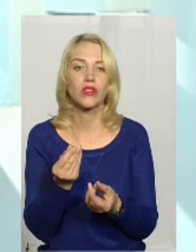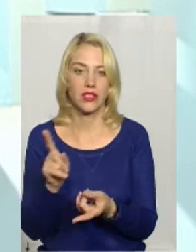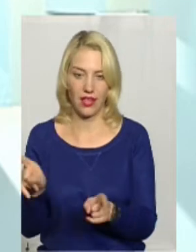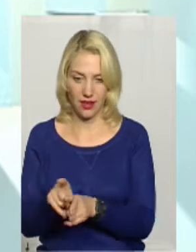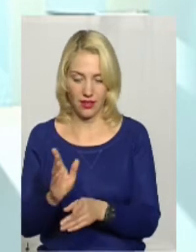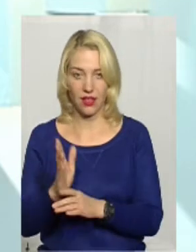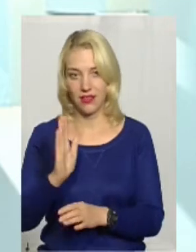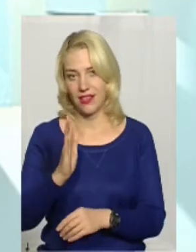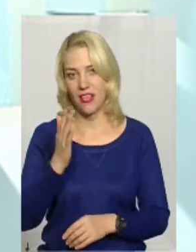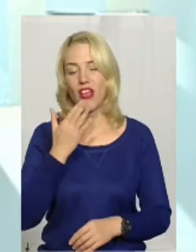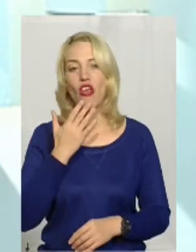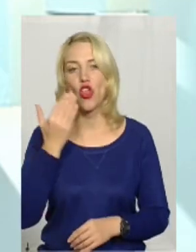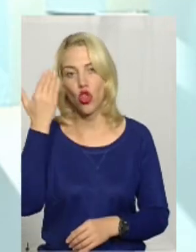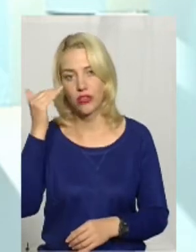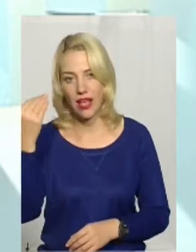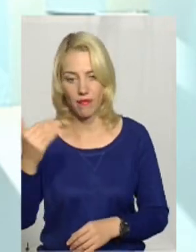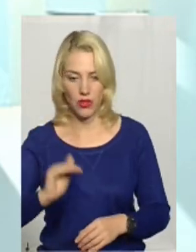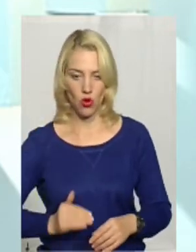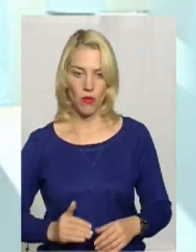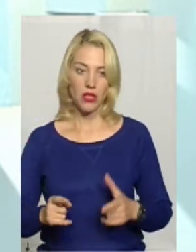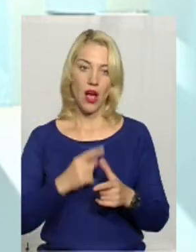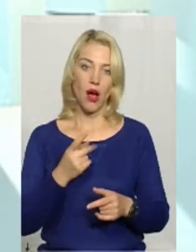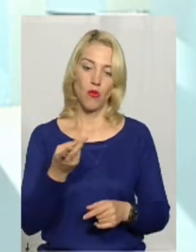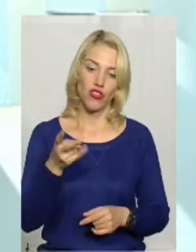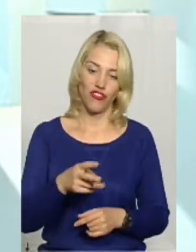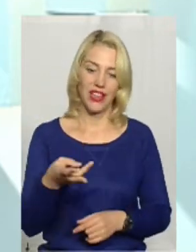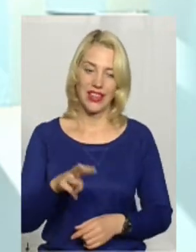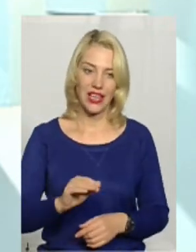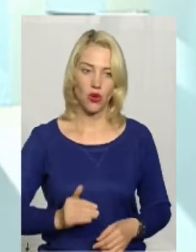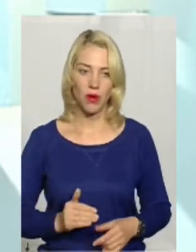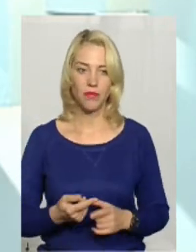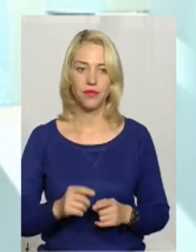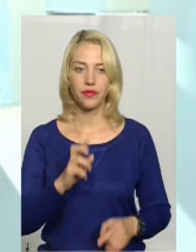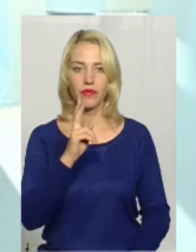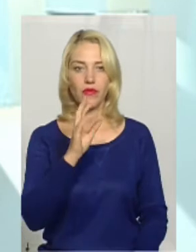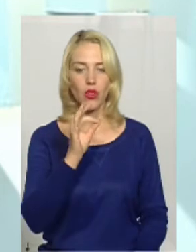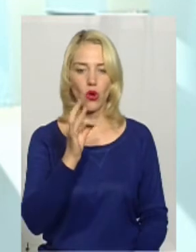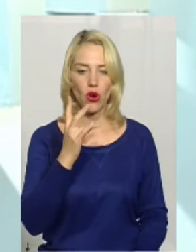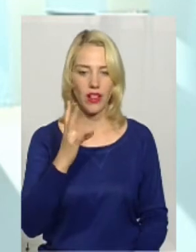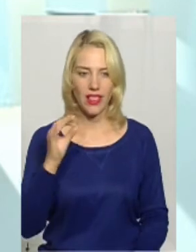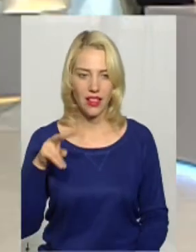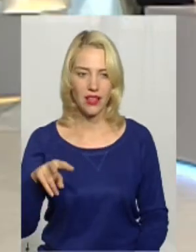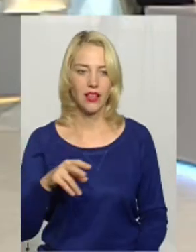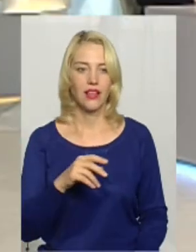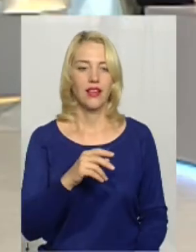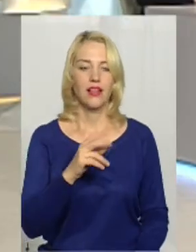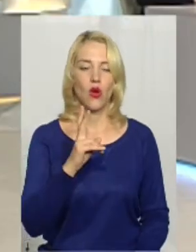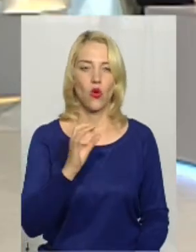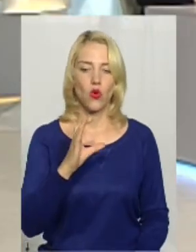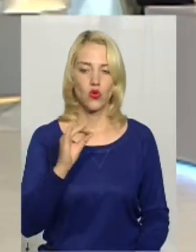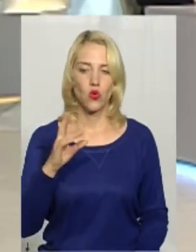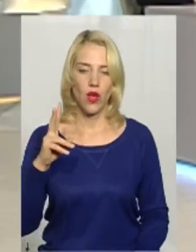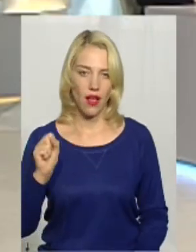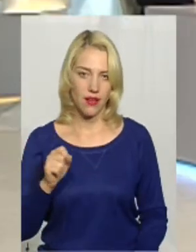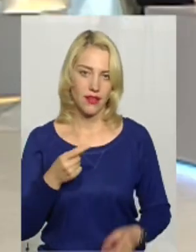компанії, або 2-3 українських компанії. Це компанія Вірьовського Кернел, Косюка, напевне, компанія.